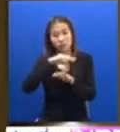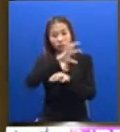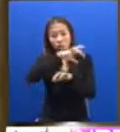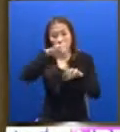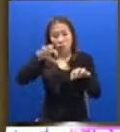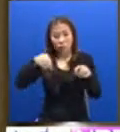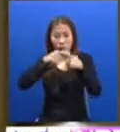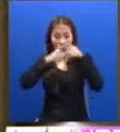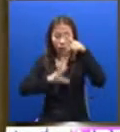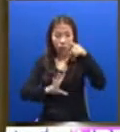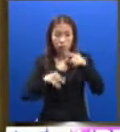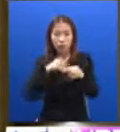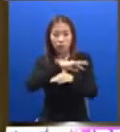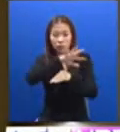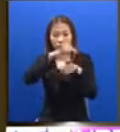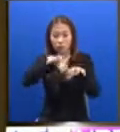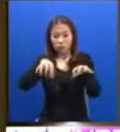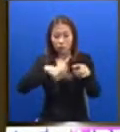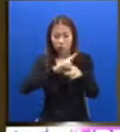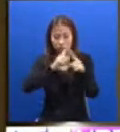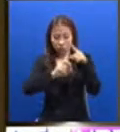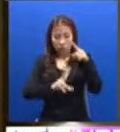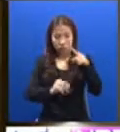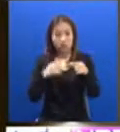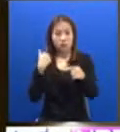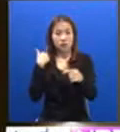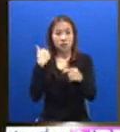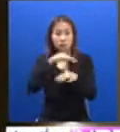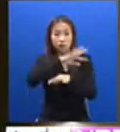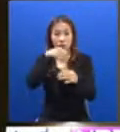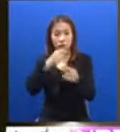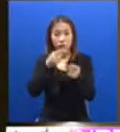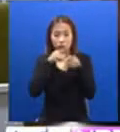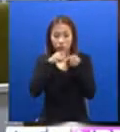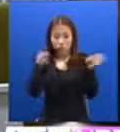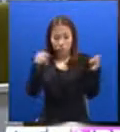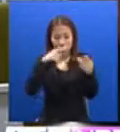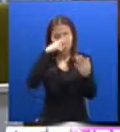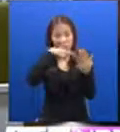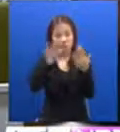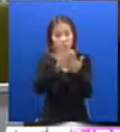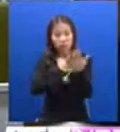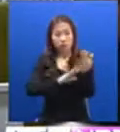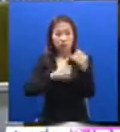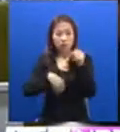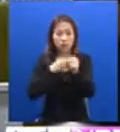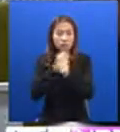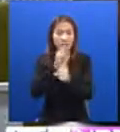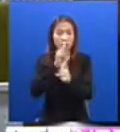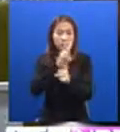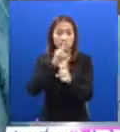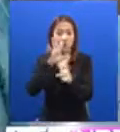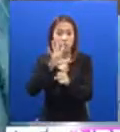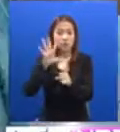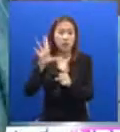ศูนย์การเรียนรู้ทั้งหมด 39แห่งโดยจะขยายให้ครอบคลุมทั่วประเทศในปี2560